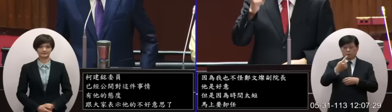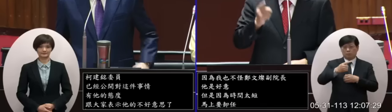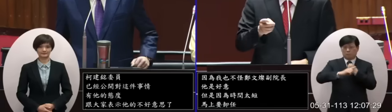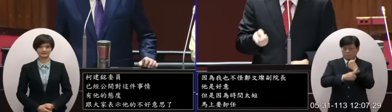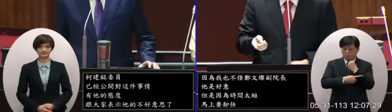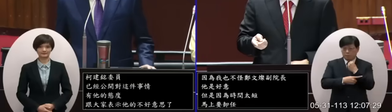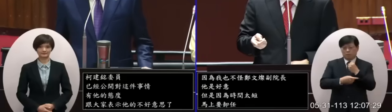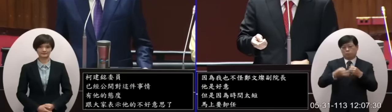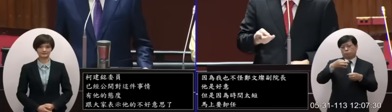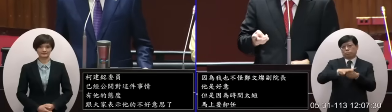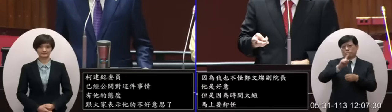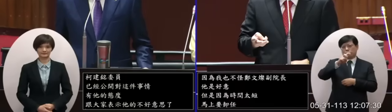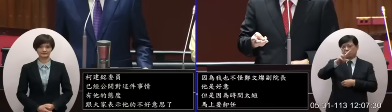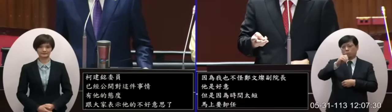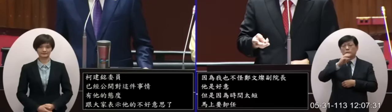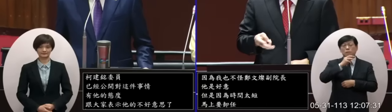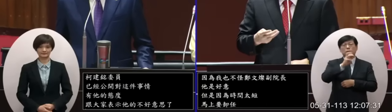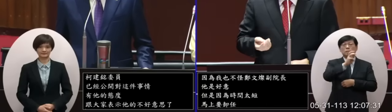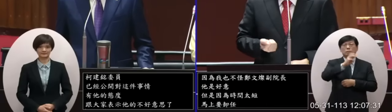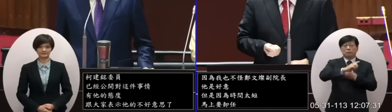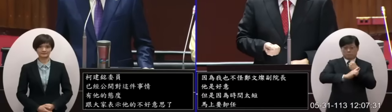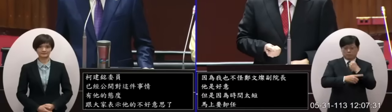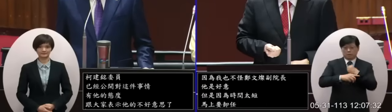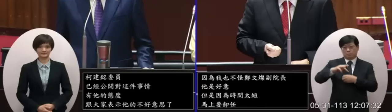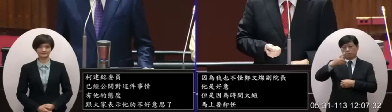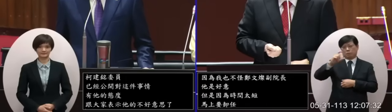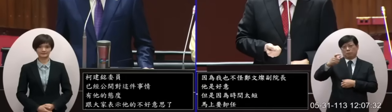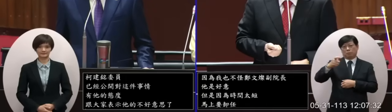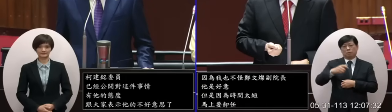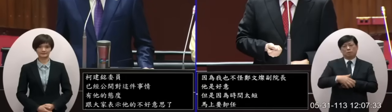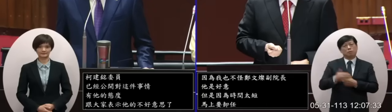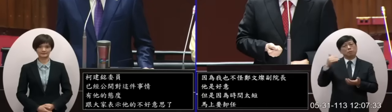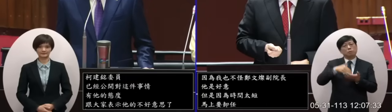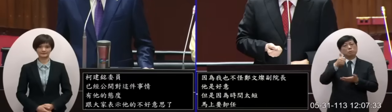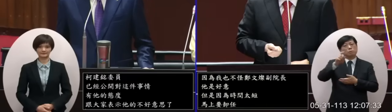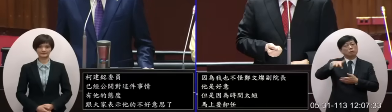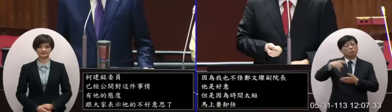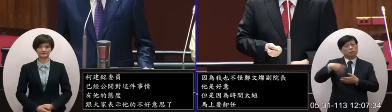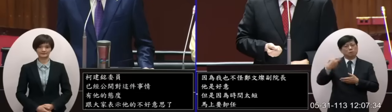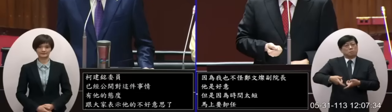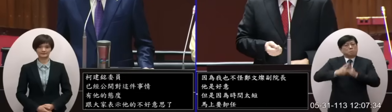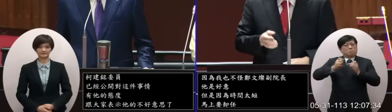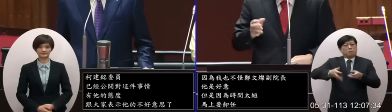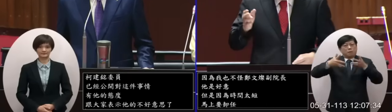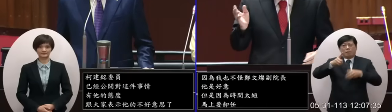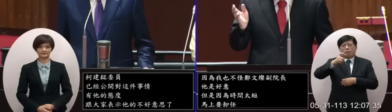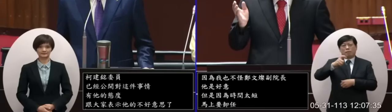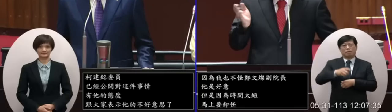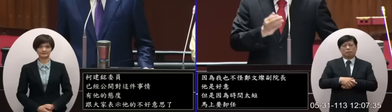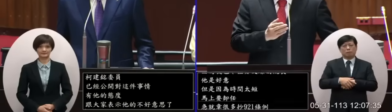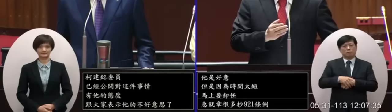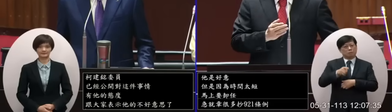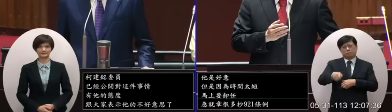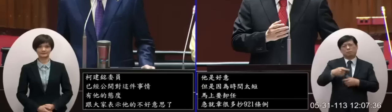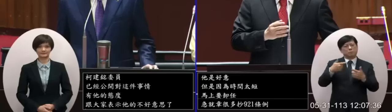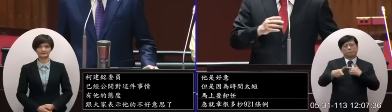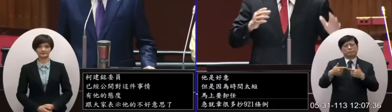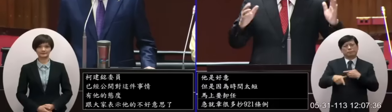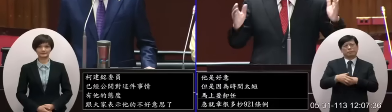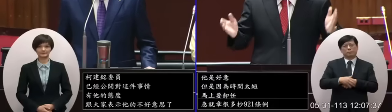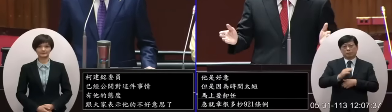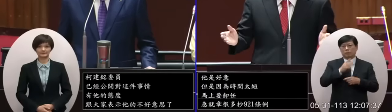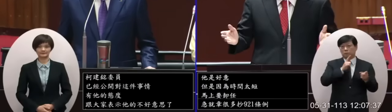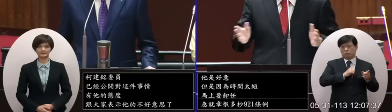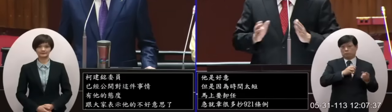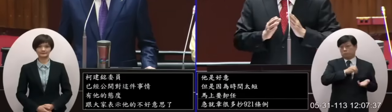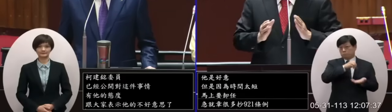助12万，30坪360万，要到哪里去盖房子？好，这些都不合时宜的，但是